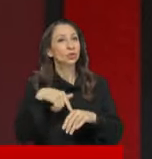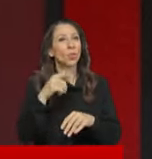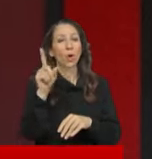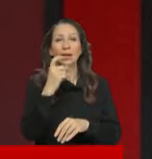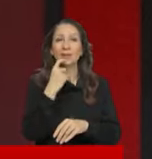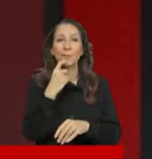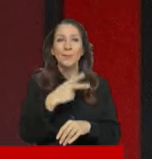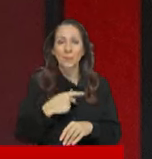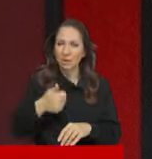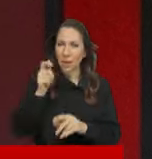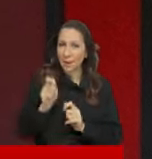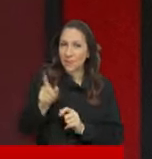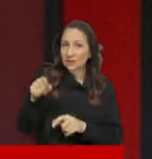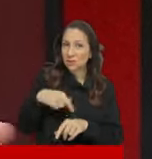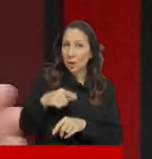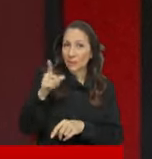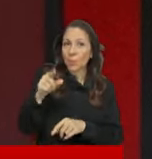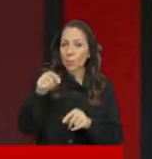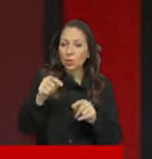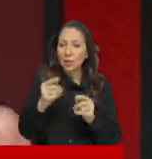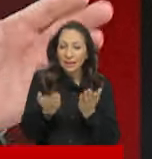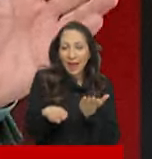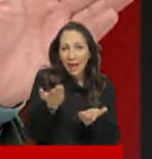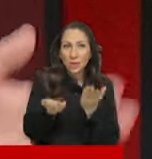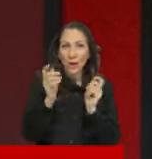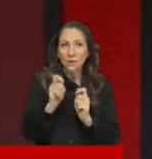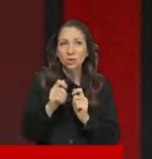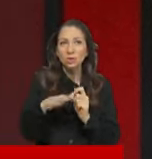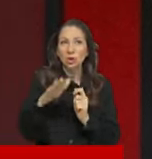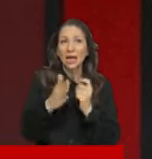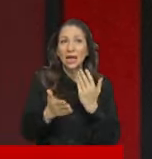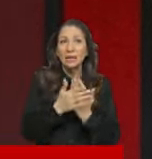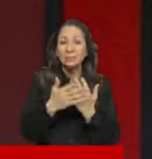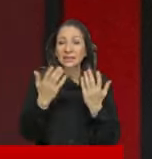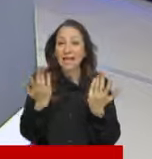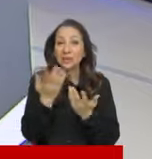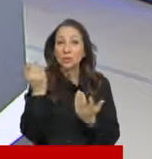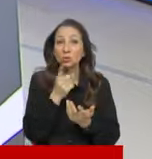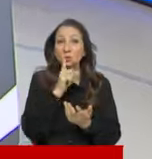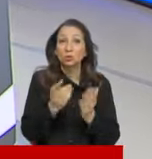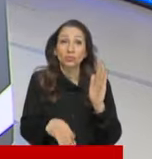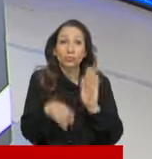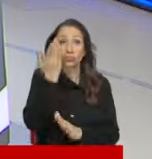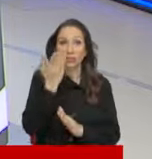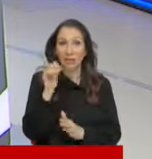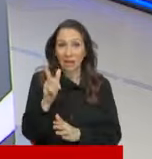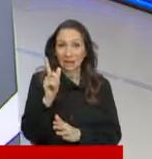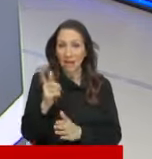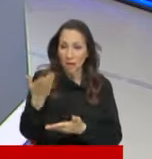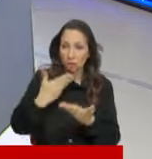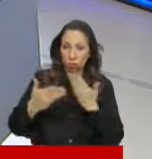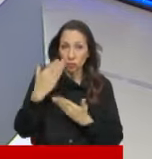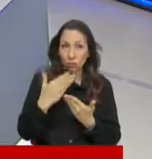belediye Başkanlığının yapığı dönemde bugünü kıyasladığımızda sosyal yardımların neredeyse % 10000 artırılması gerektiğini de